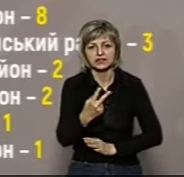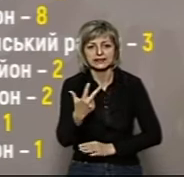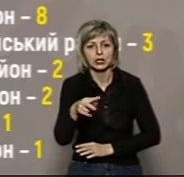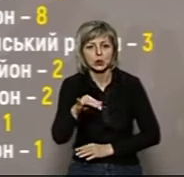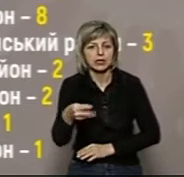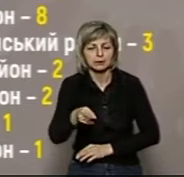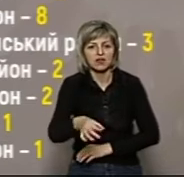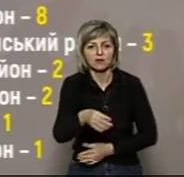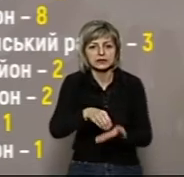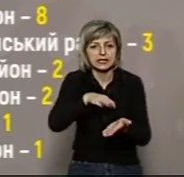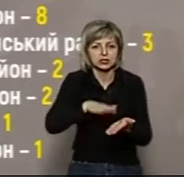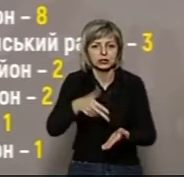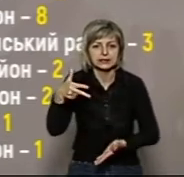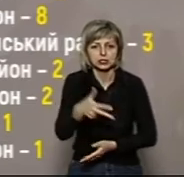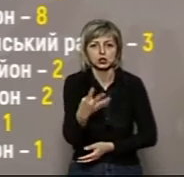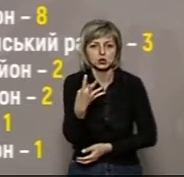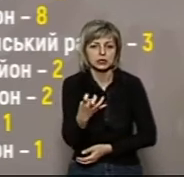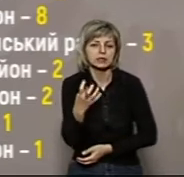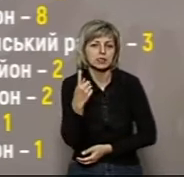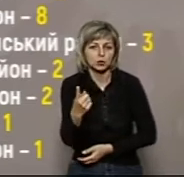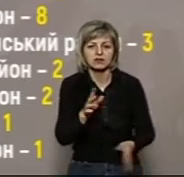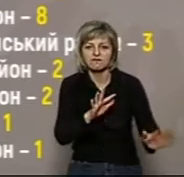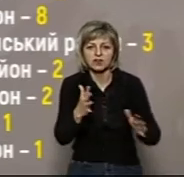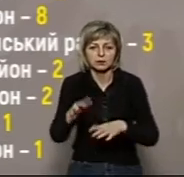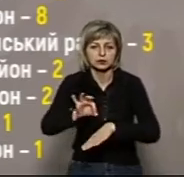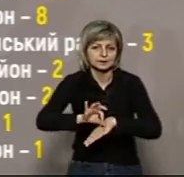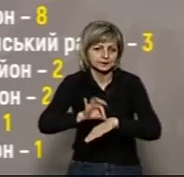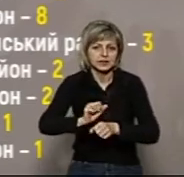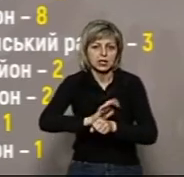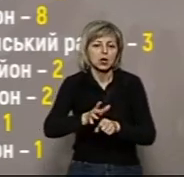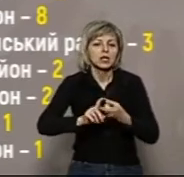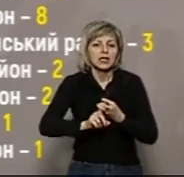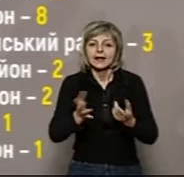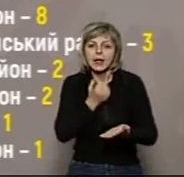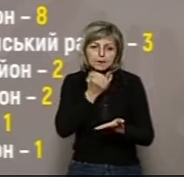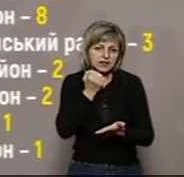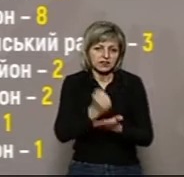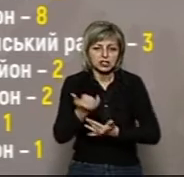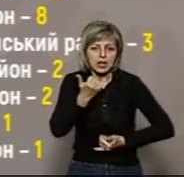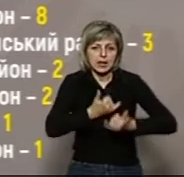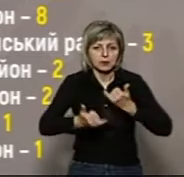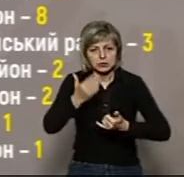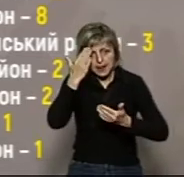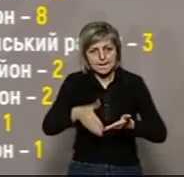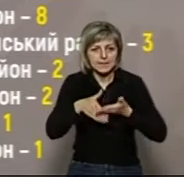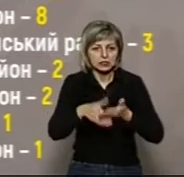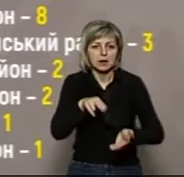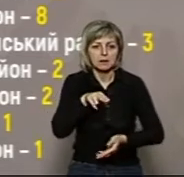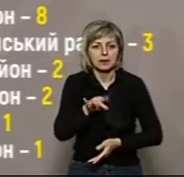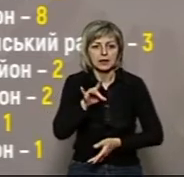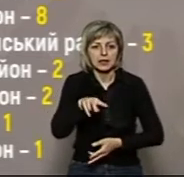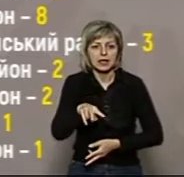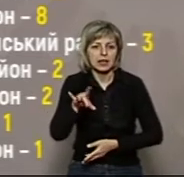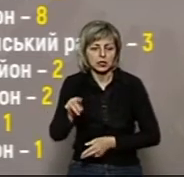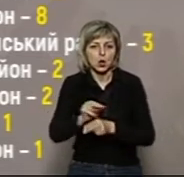липня в області зареєстровано 3401 випадок COVID-19, які підтверджено лабораторно методом ПЛР.